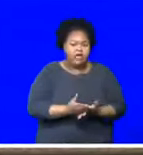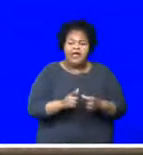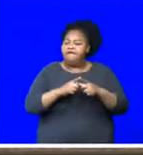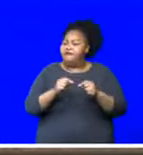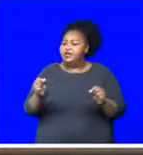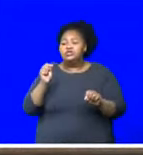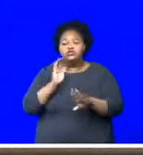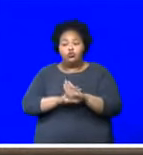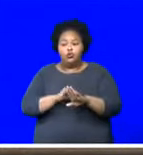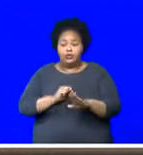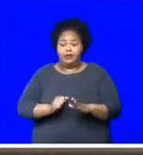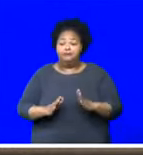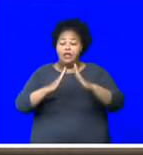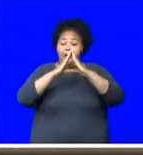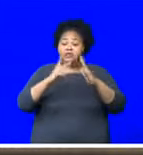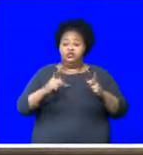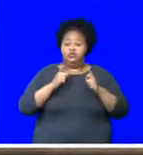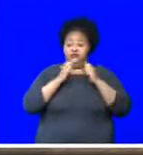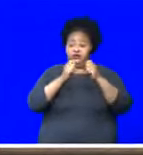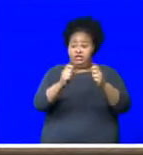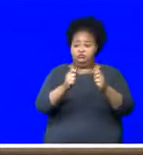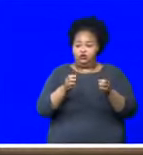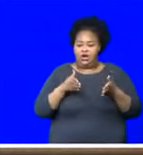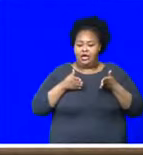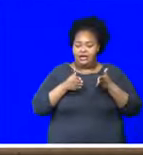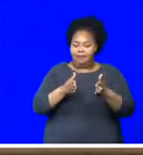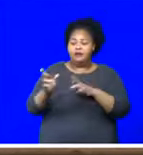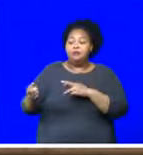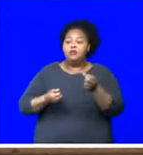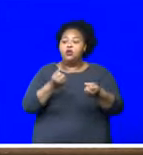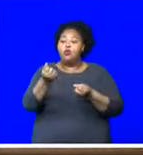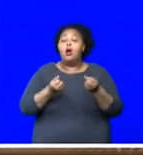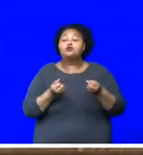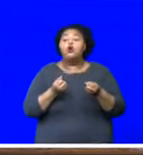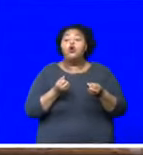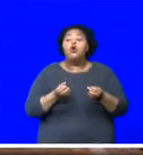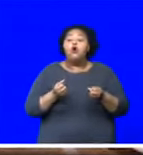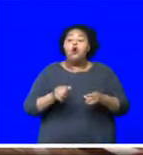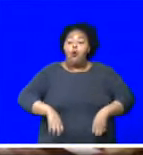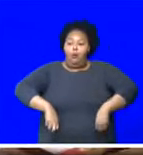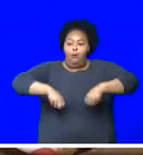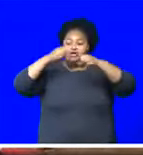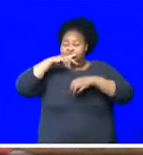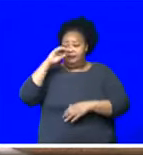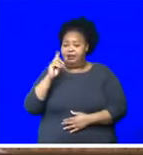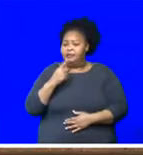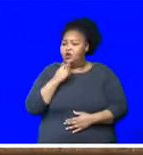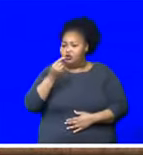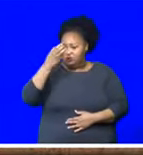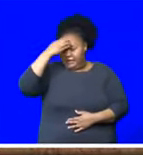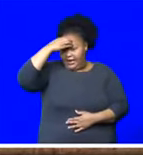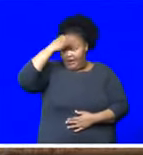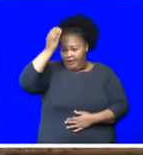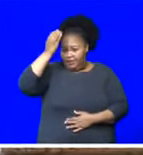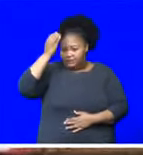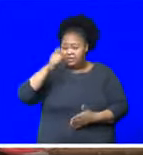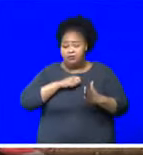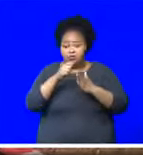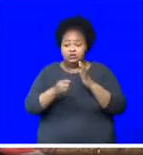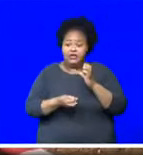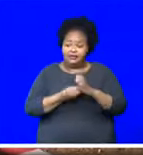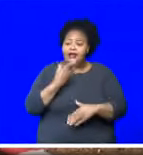nekufutha Vincent Dlamini uthi hulumende akawucala umsebenzi bese ushiya indleleni ikakhulu loyo lohlose kuthuthukisa